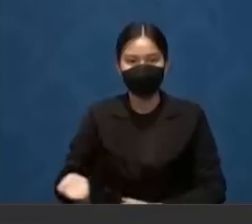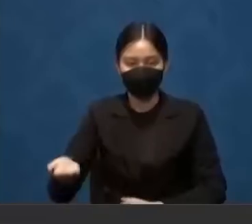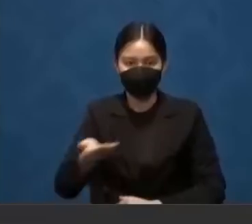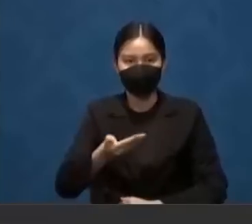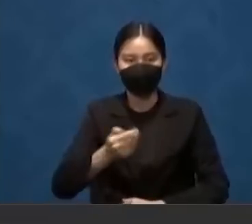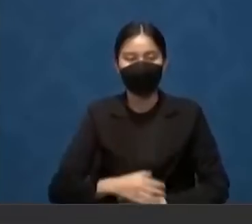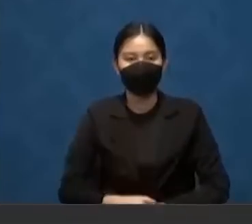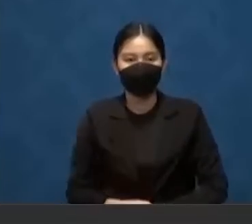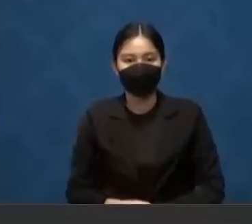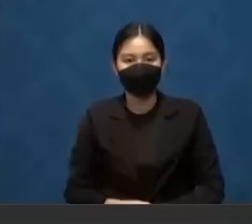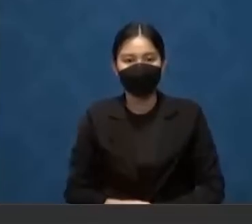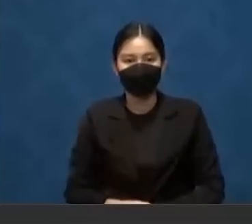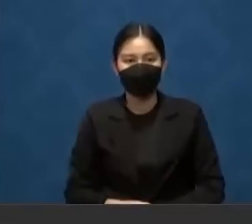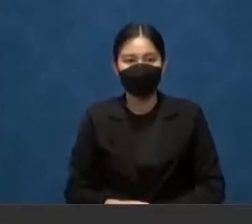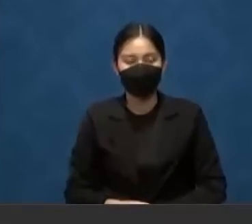และขบคทกคน